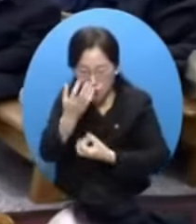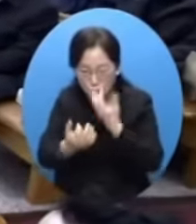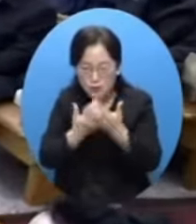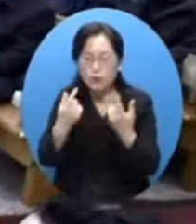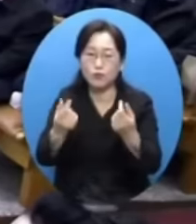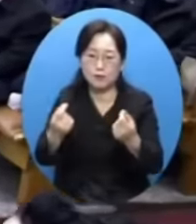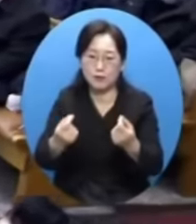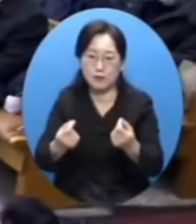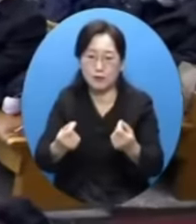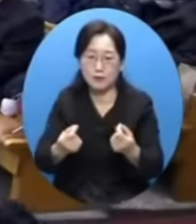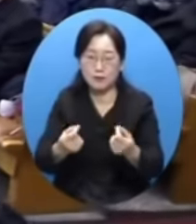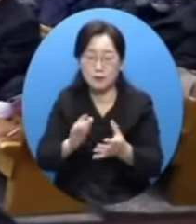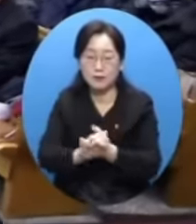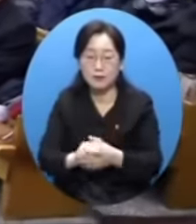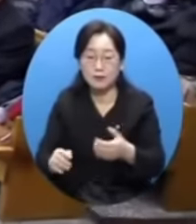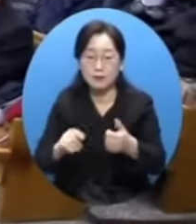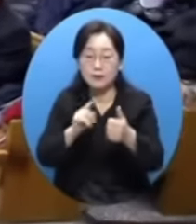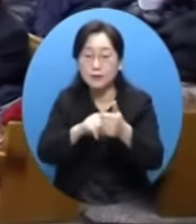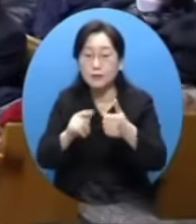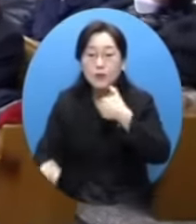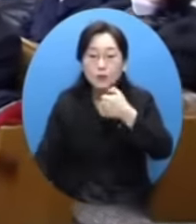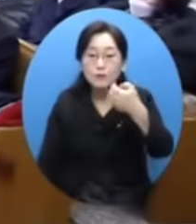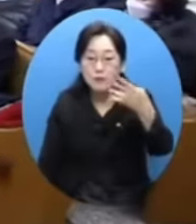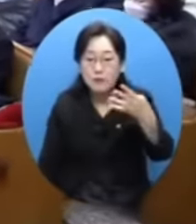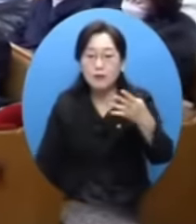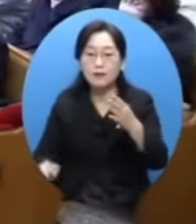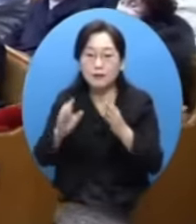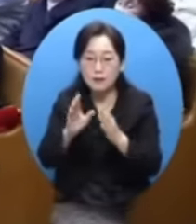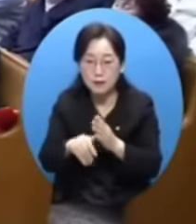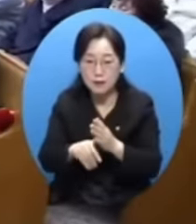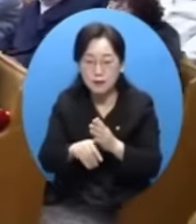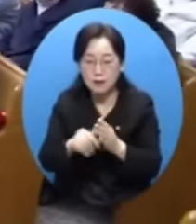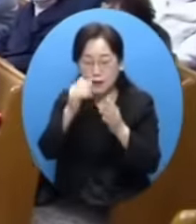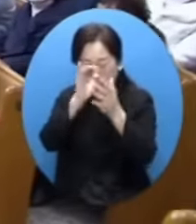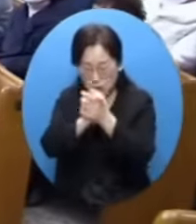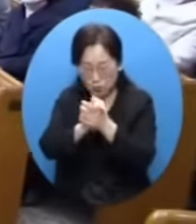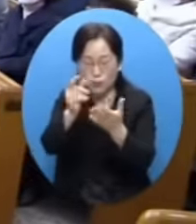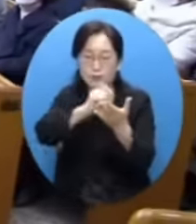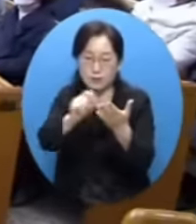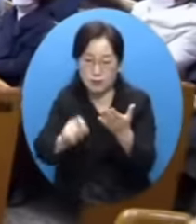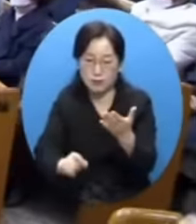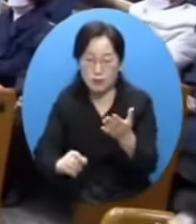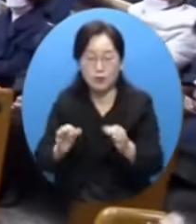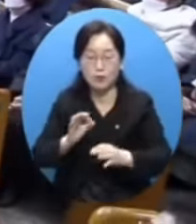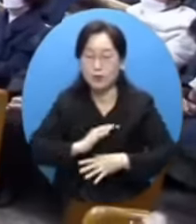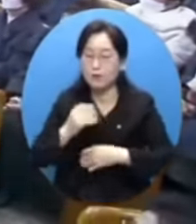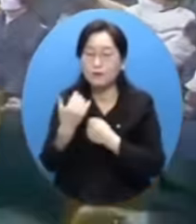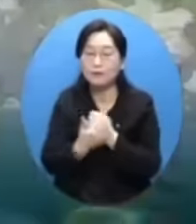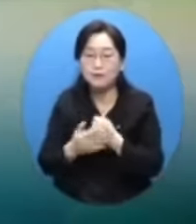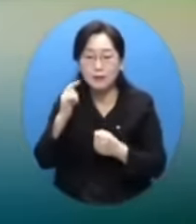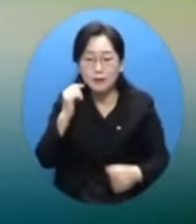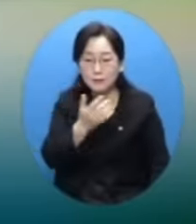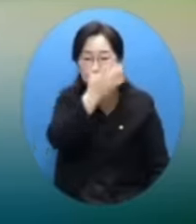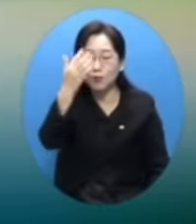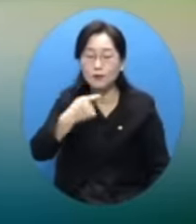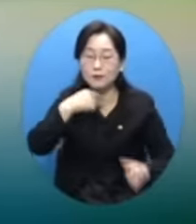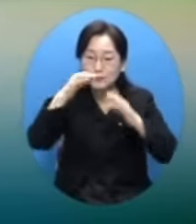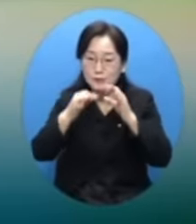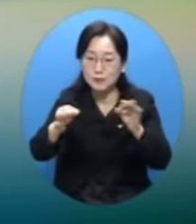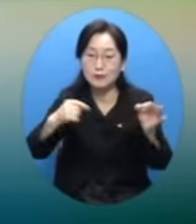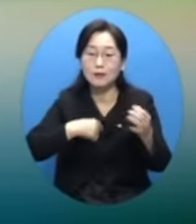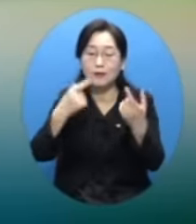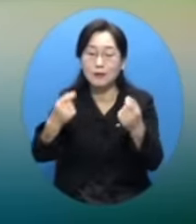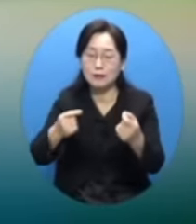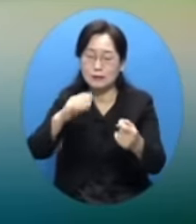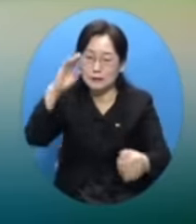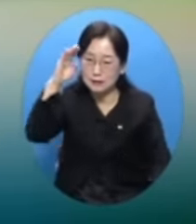그레이스였습니다. 그의 나이 54세 되던 때 그가 이와 같은 기도문을 썼습니다. 놀라우신 은혜, 아름다운 그 음성, 나 같은